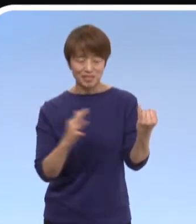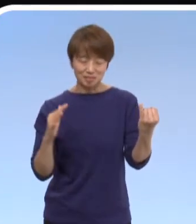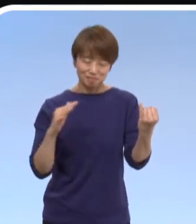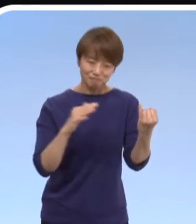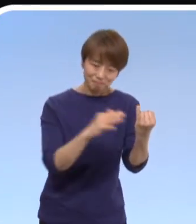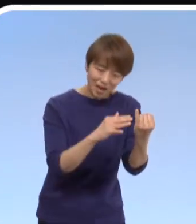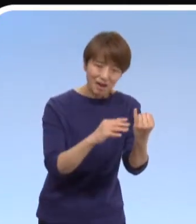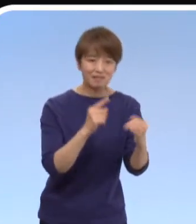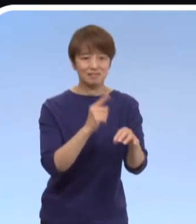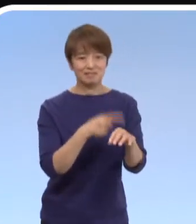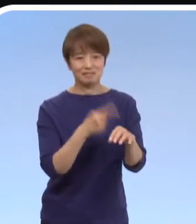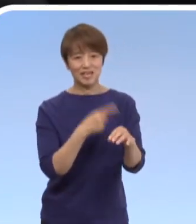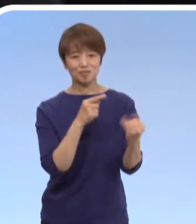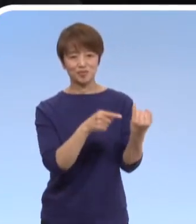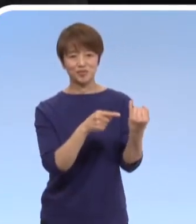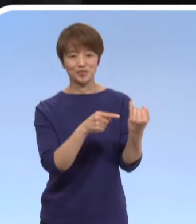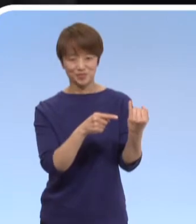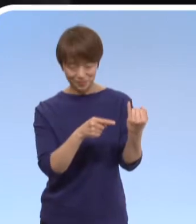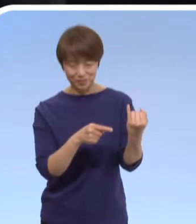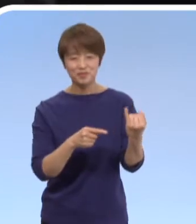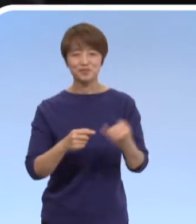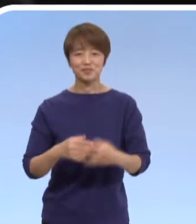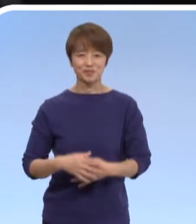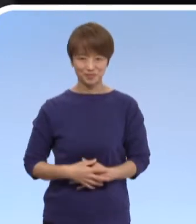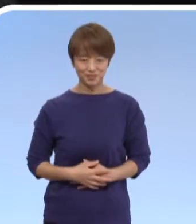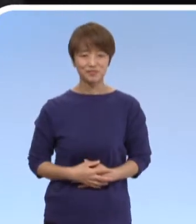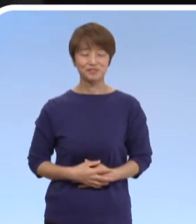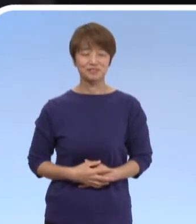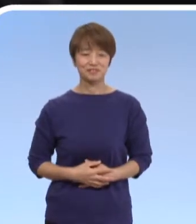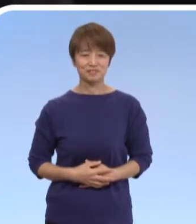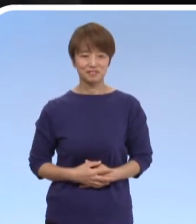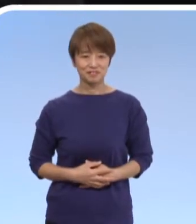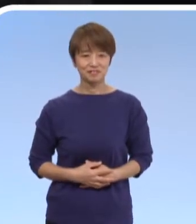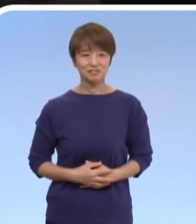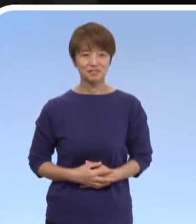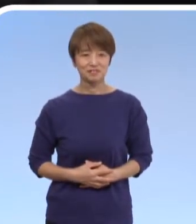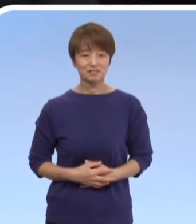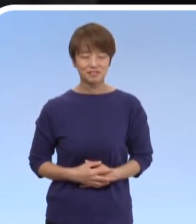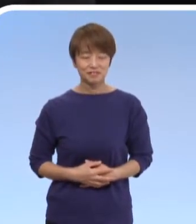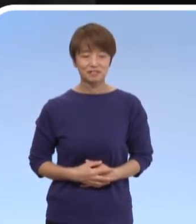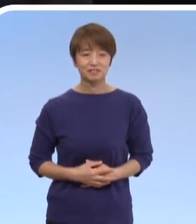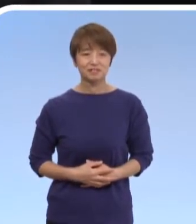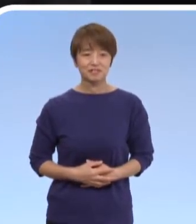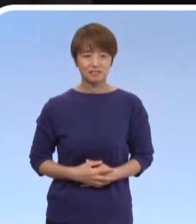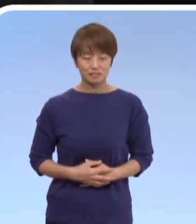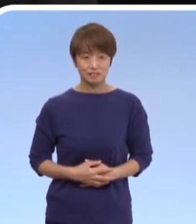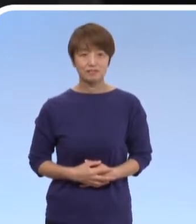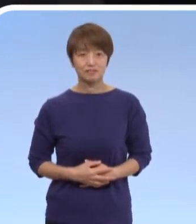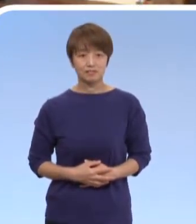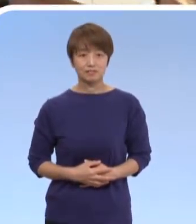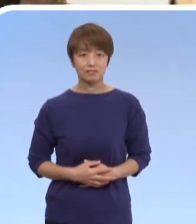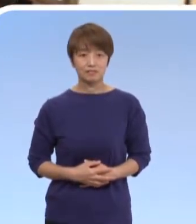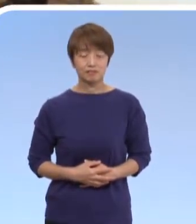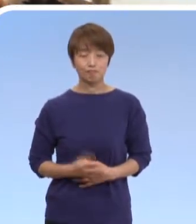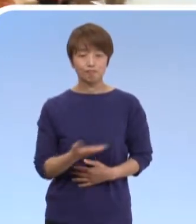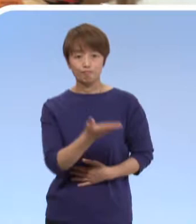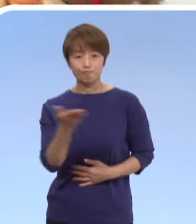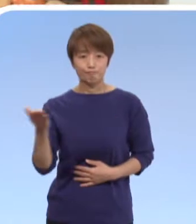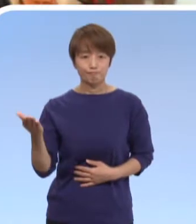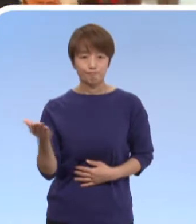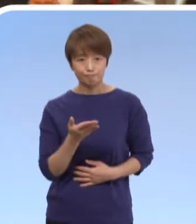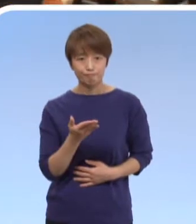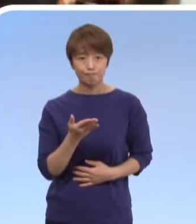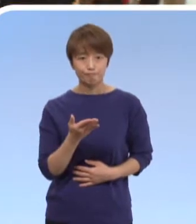そしてこう人を引きつけていく。 確かにも う やったすぐ分かる か もね、パワフルさを持ってらっしゃいます もんね。そうなんです